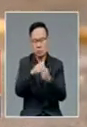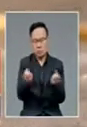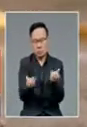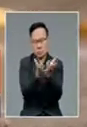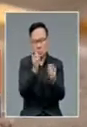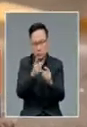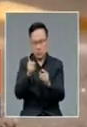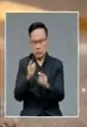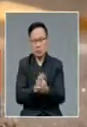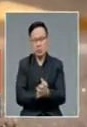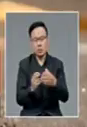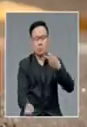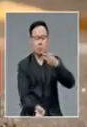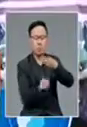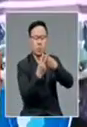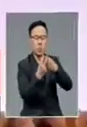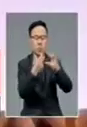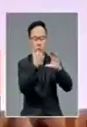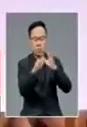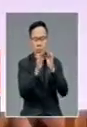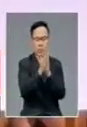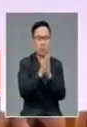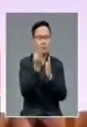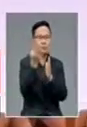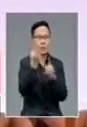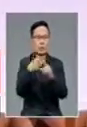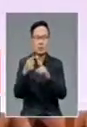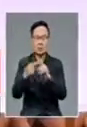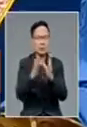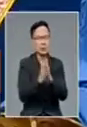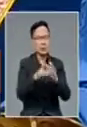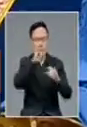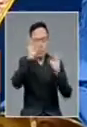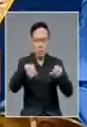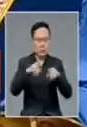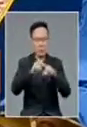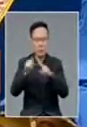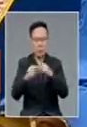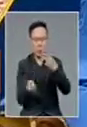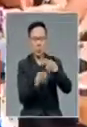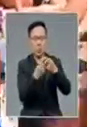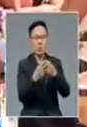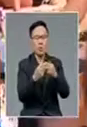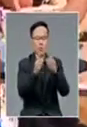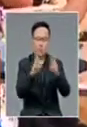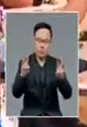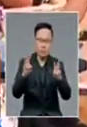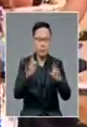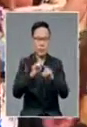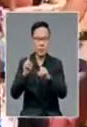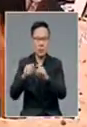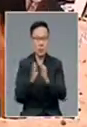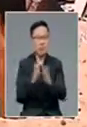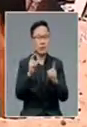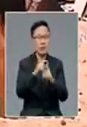ให้มีการติดแฮชแท็กกันนะคะ slip slop slap seek slide ลงบนเว็บไซต์สังคมออนไลน์คือ